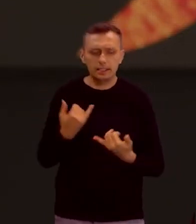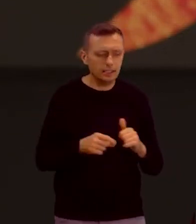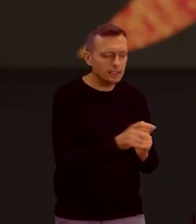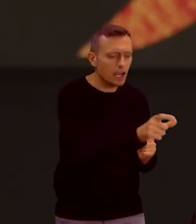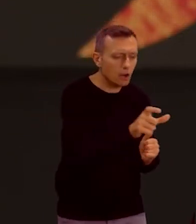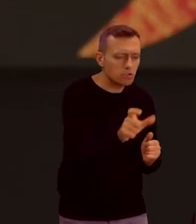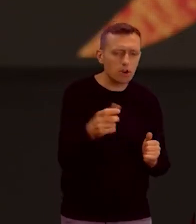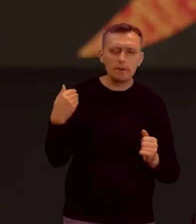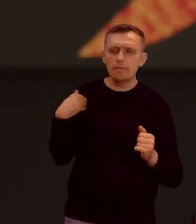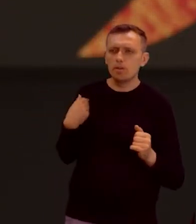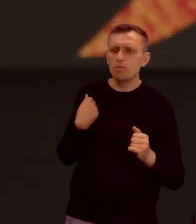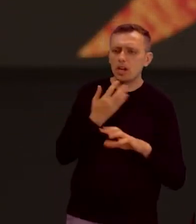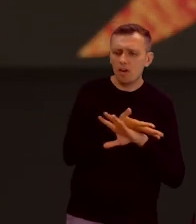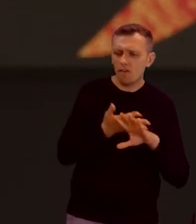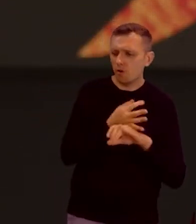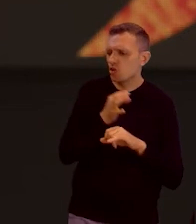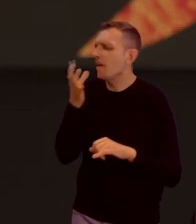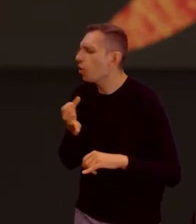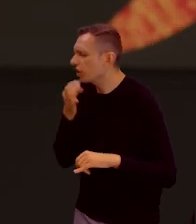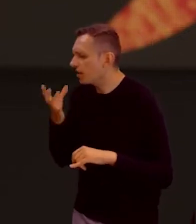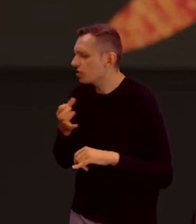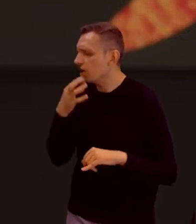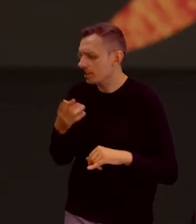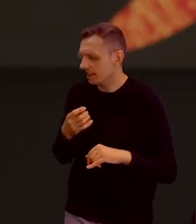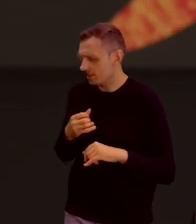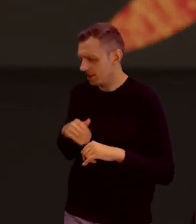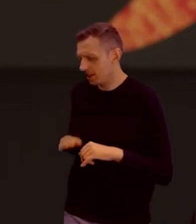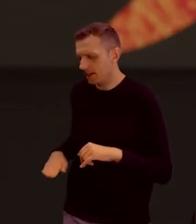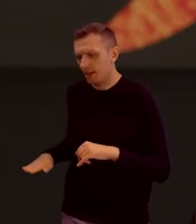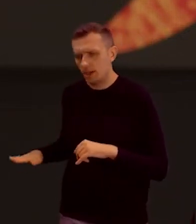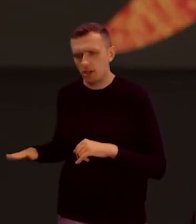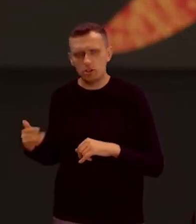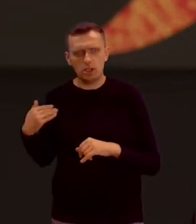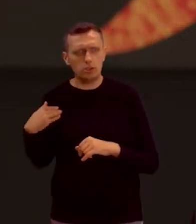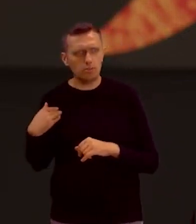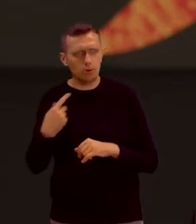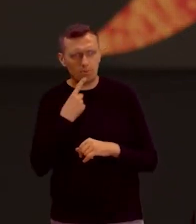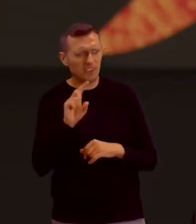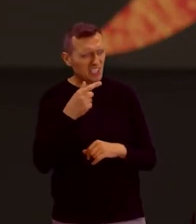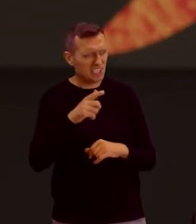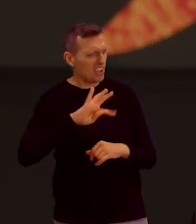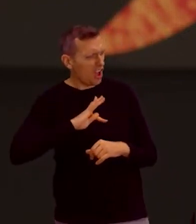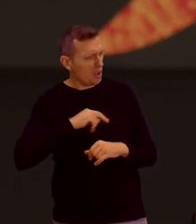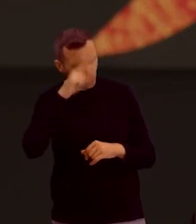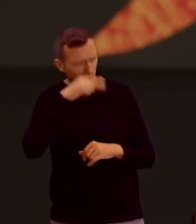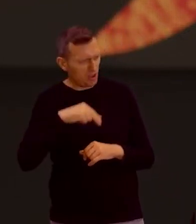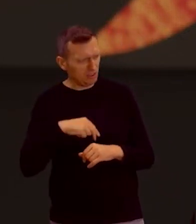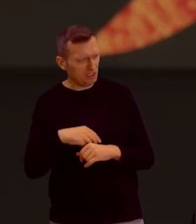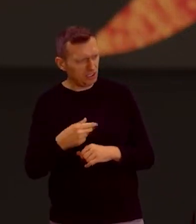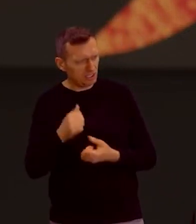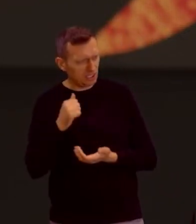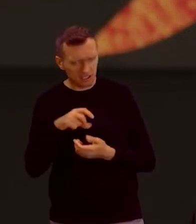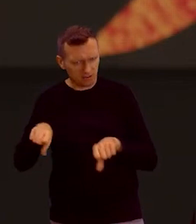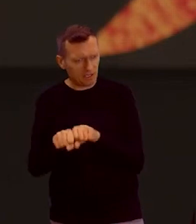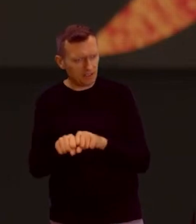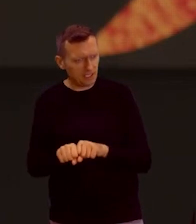jego dzieci były świadectwem jego prawego życia i jego dobrego imienia. Posłuchajcie,